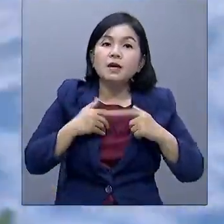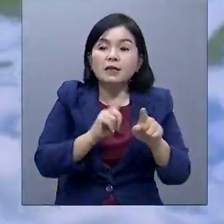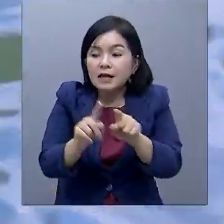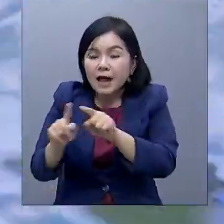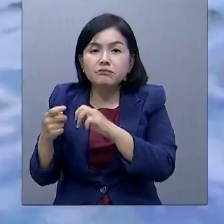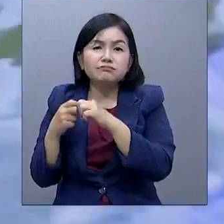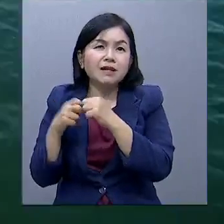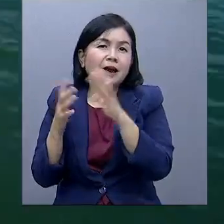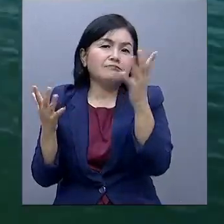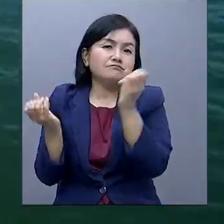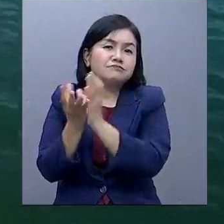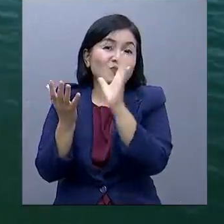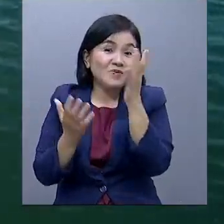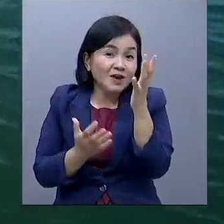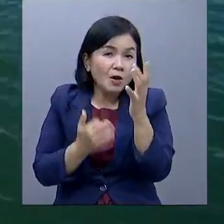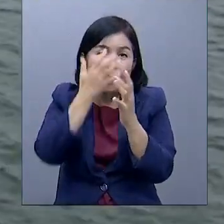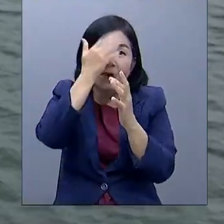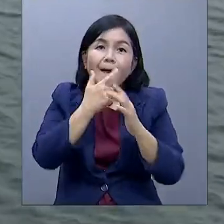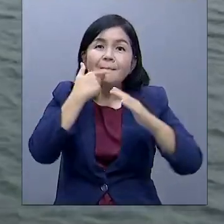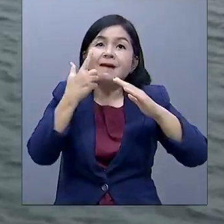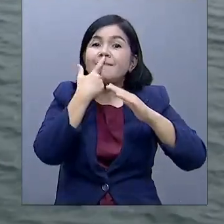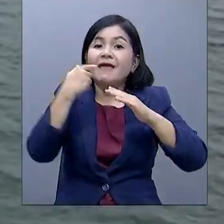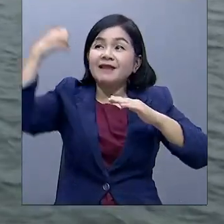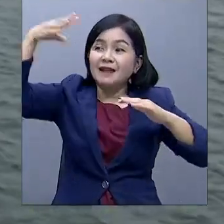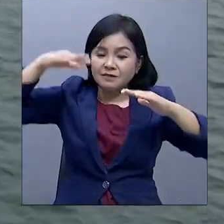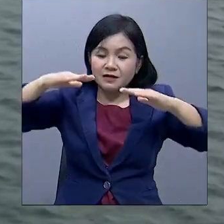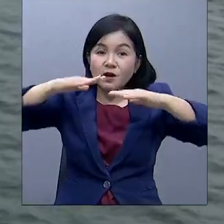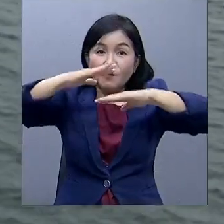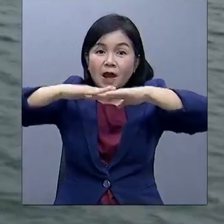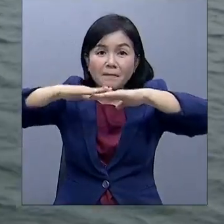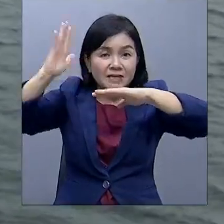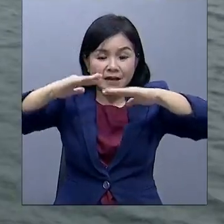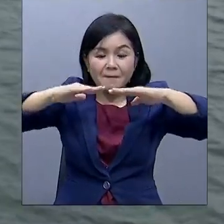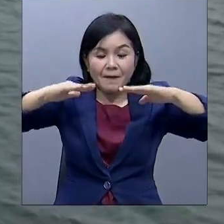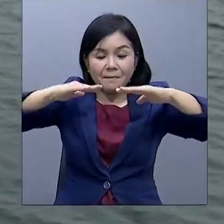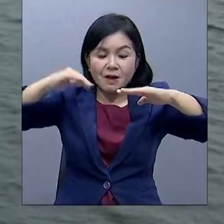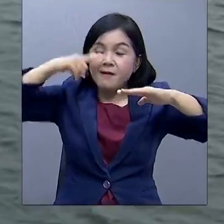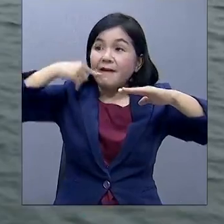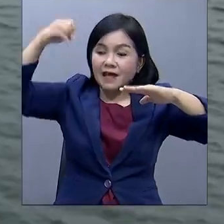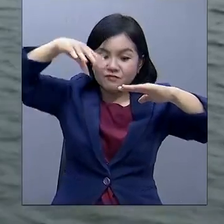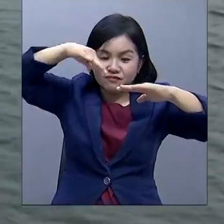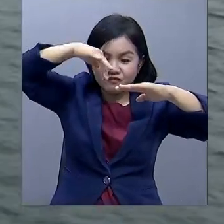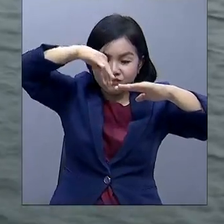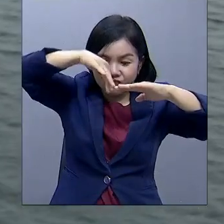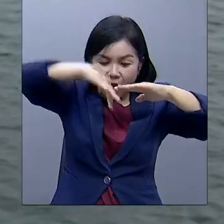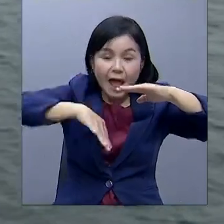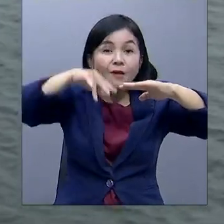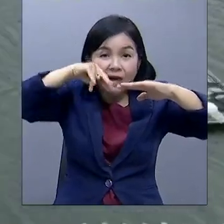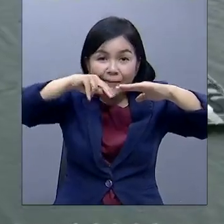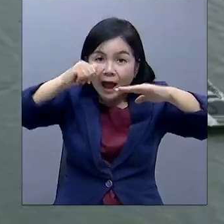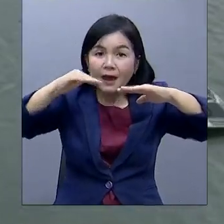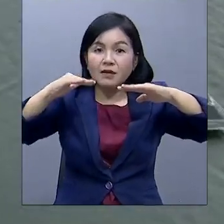บไม่มีผลกระทบเลยนะครับเพราะว่ามีการตรวจวัดมาตั้งแต่ก่อนก่อสร้างโครงการ ครับผม ระหว่างก่อสร้างโครงการแล้วก็ใช้งานมา